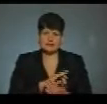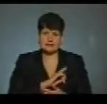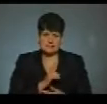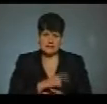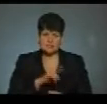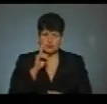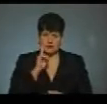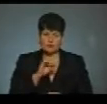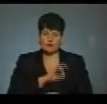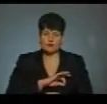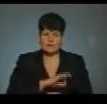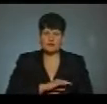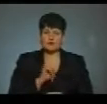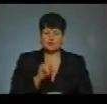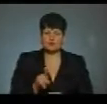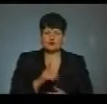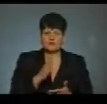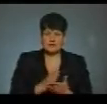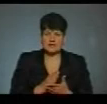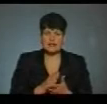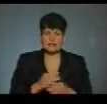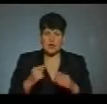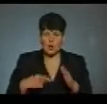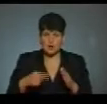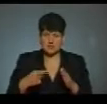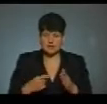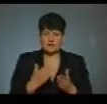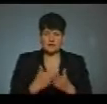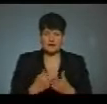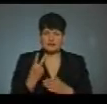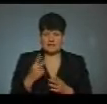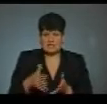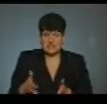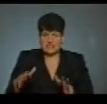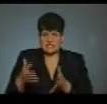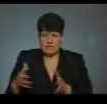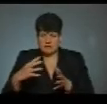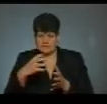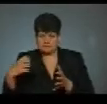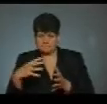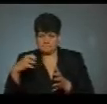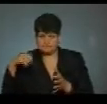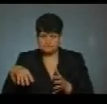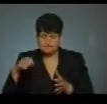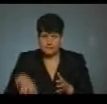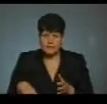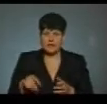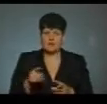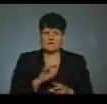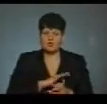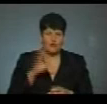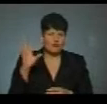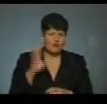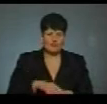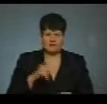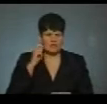зручними в користуванні тільки через те, що вони знаходяться на коліщатках, вони мають 2 ємності для секрету. Використовуються вони у всіх вікових